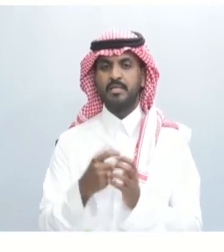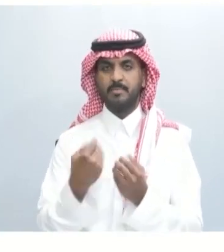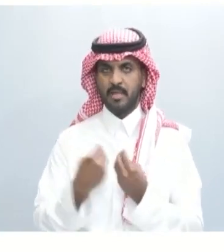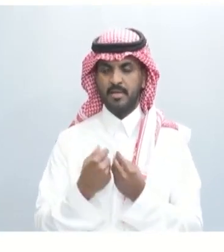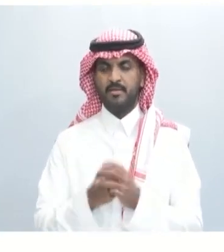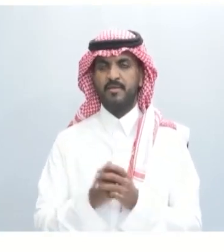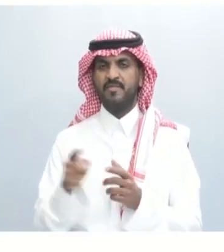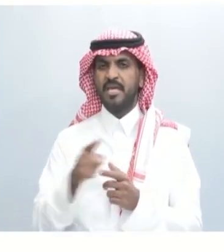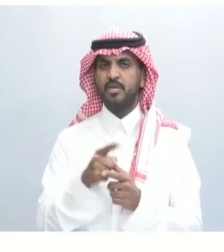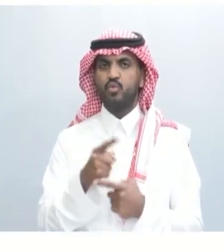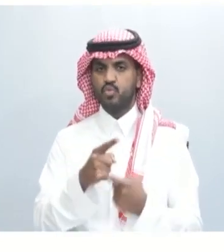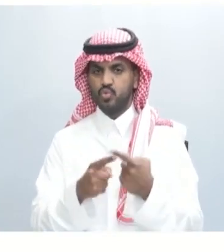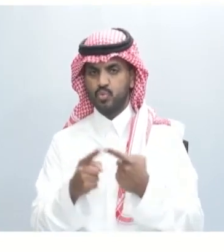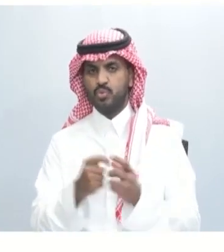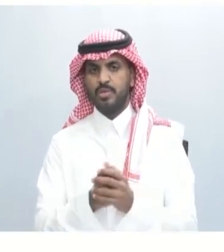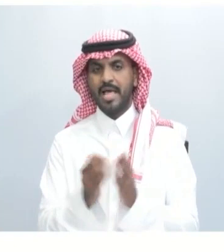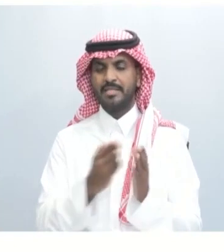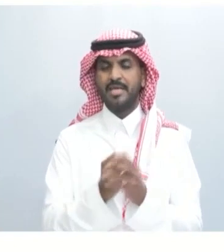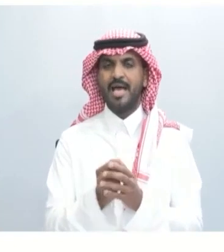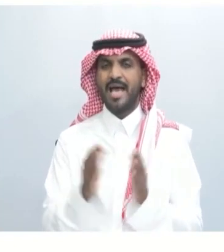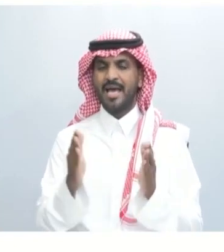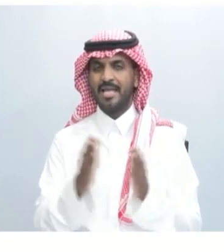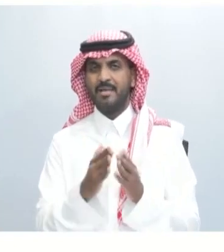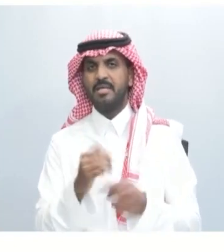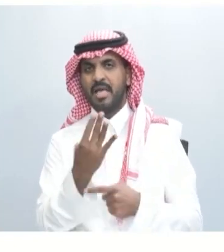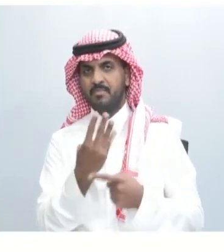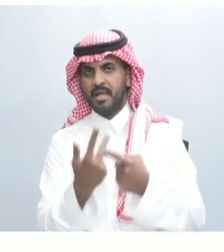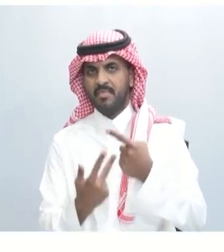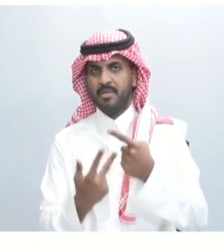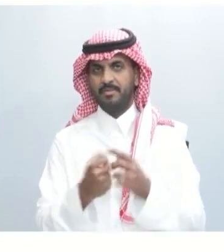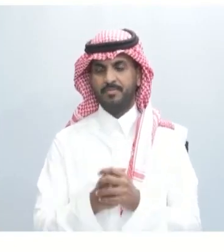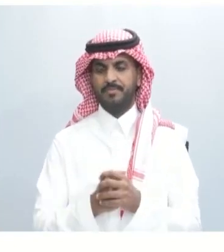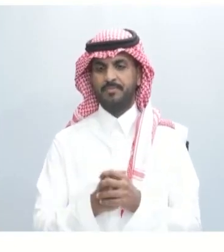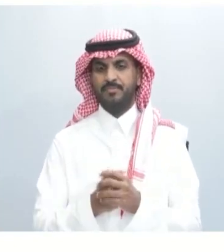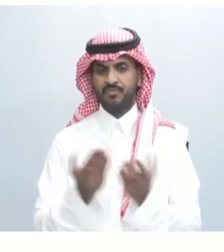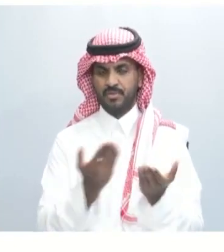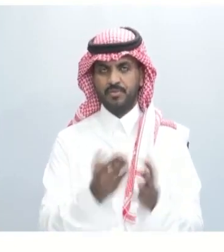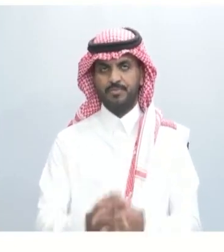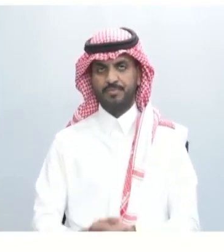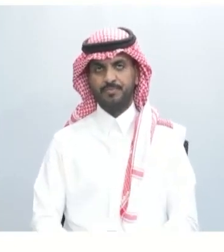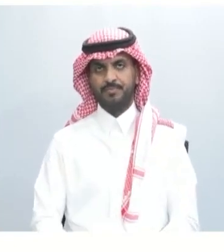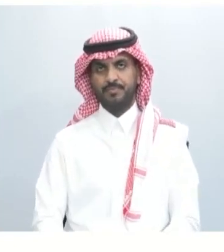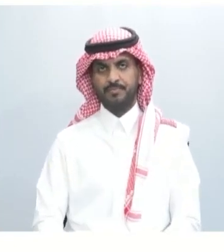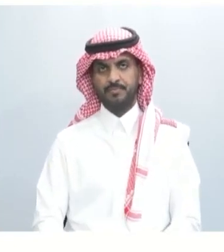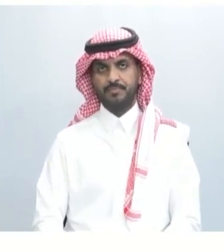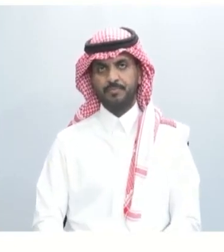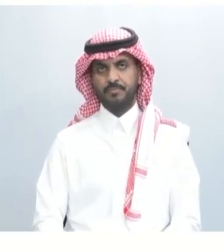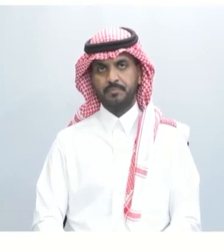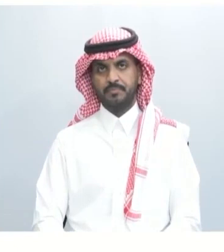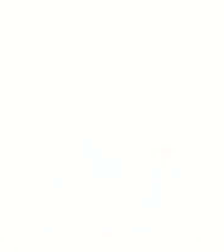لديها فاي الكسور الاتيه اقل من اربعه اثمان تفضلوا يا مبدعين